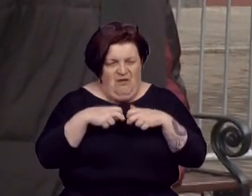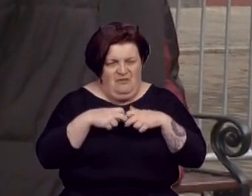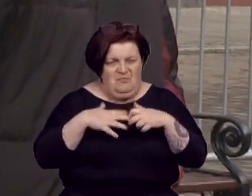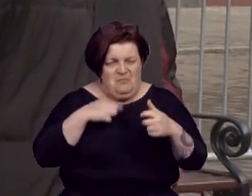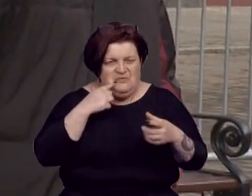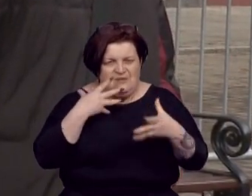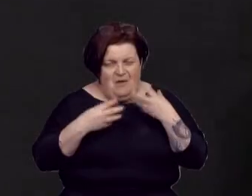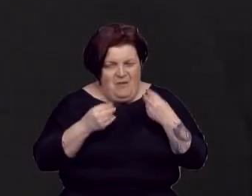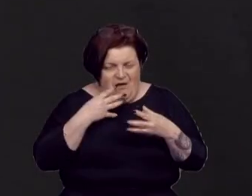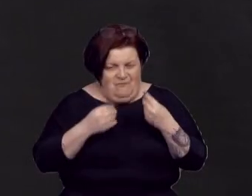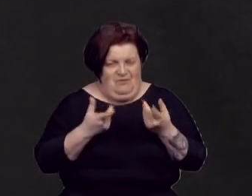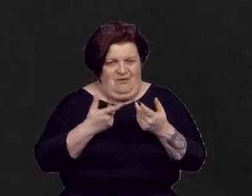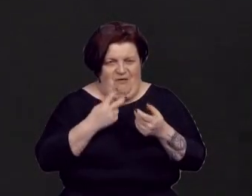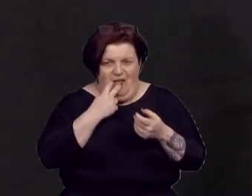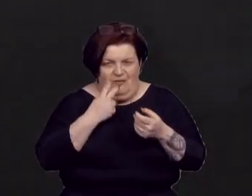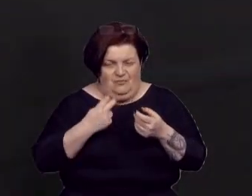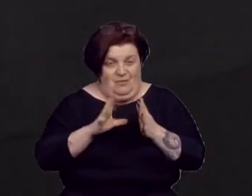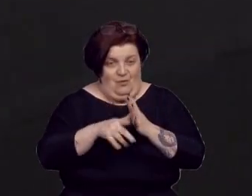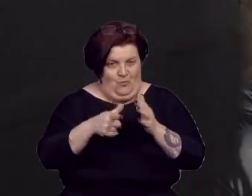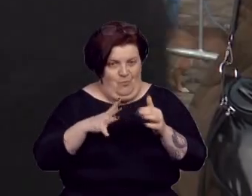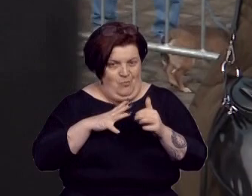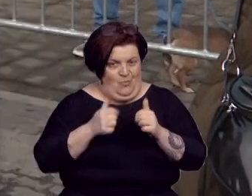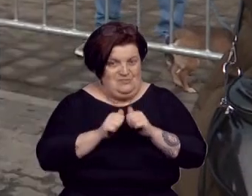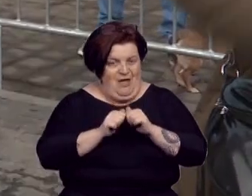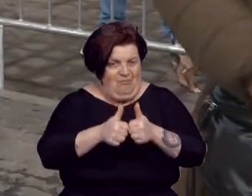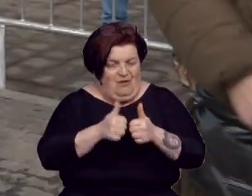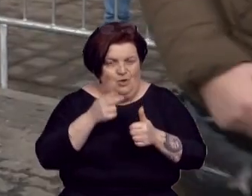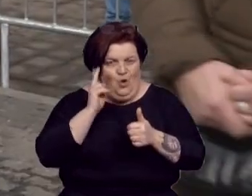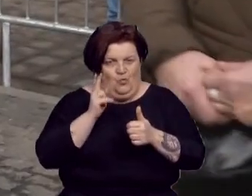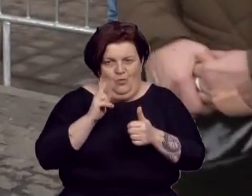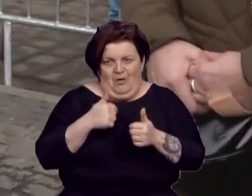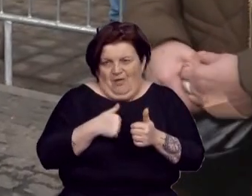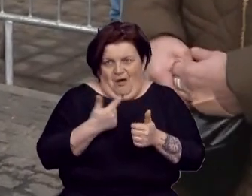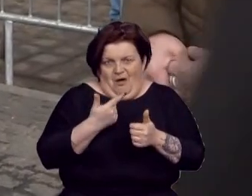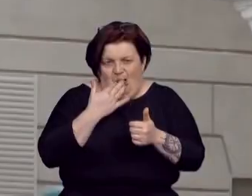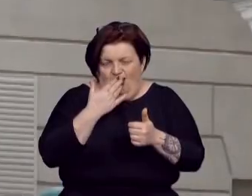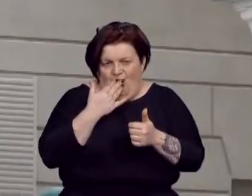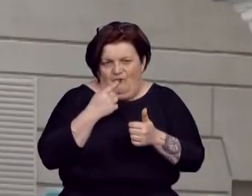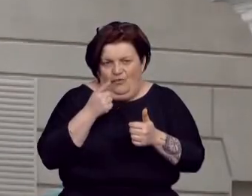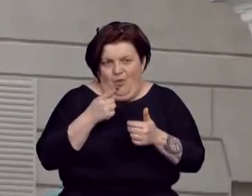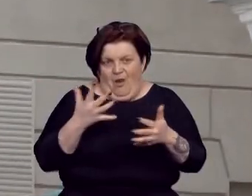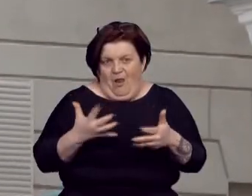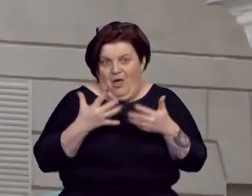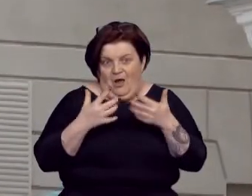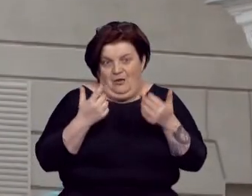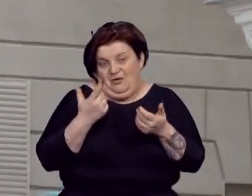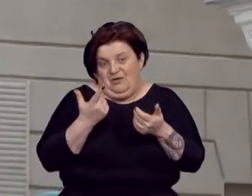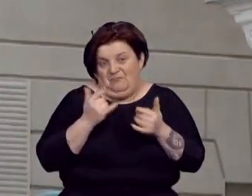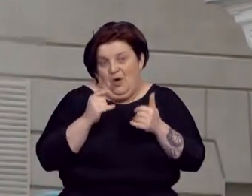różnego rodzaju zabawki elektroniczne, ale to było zadanie, które, no nie wiem, ja to określam na zasadzie lekkiego